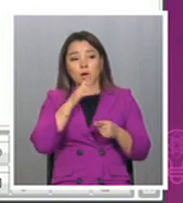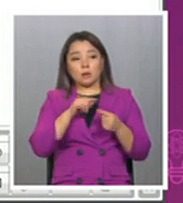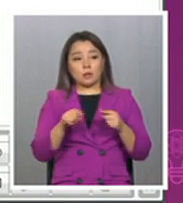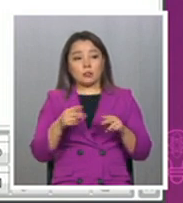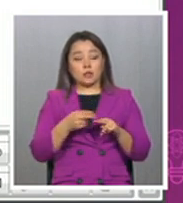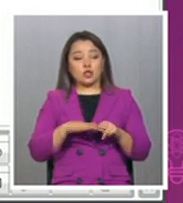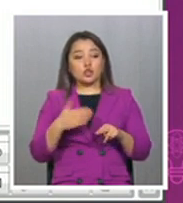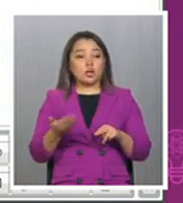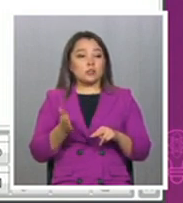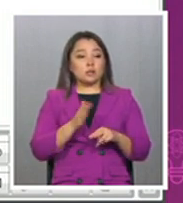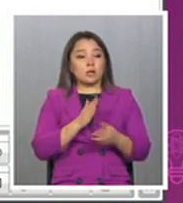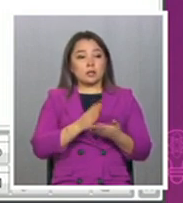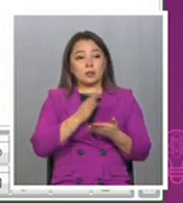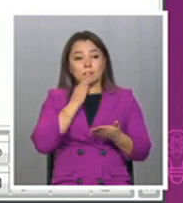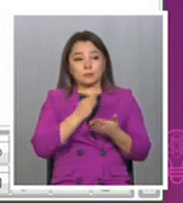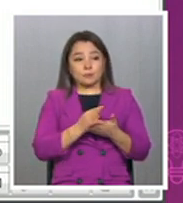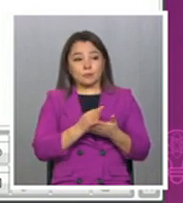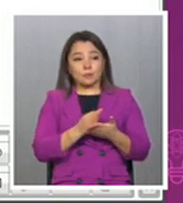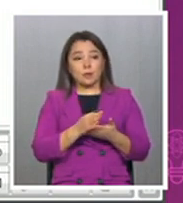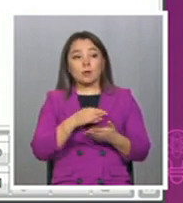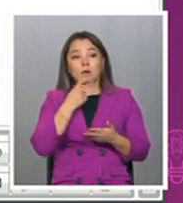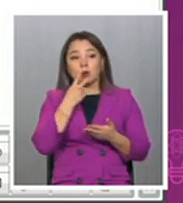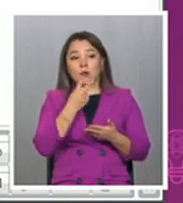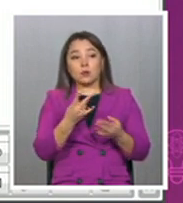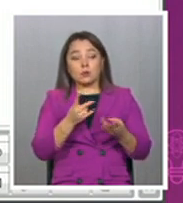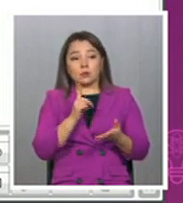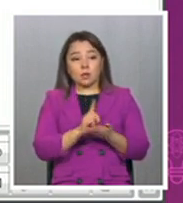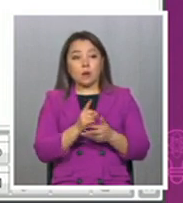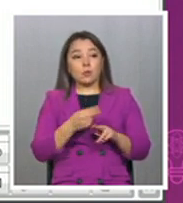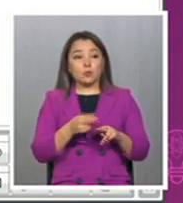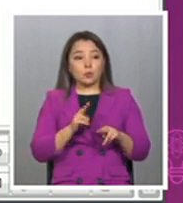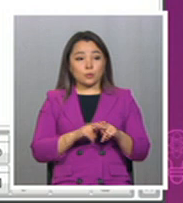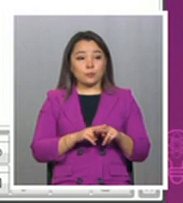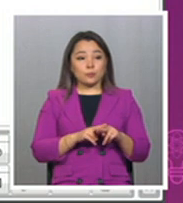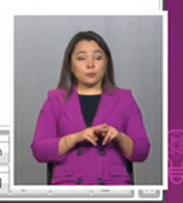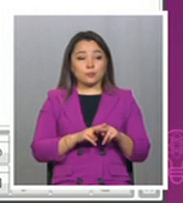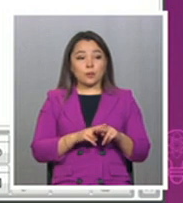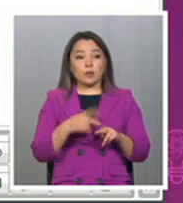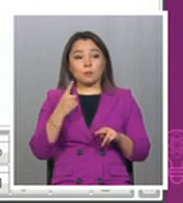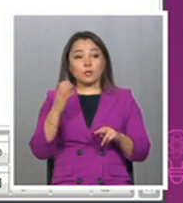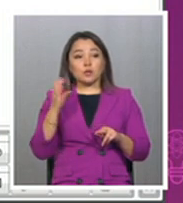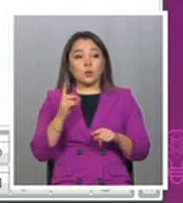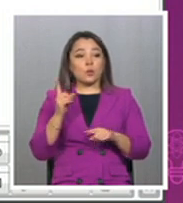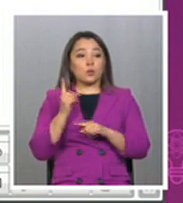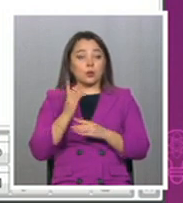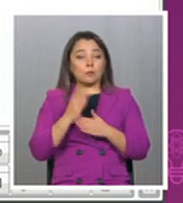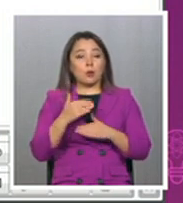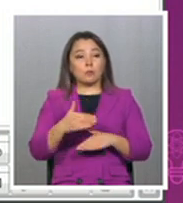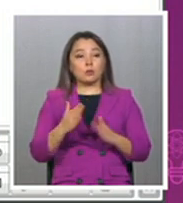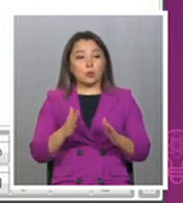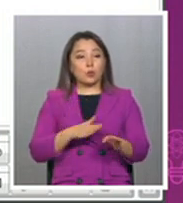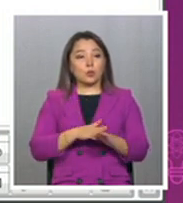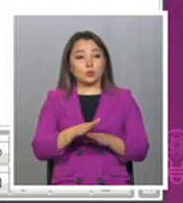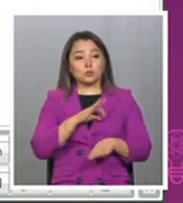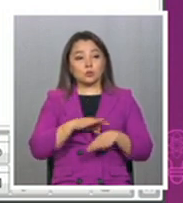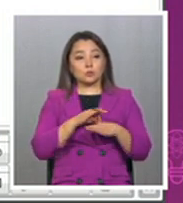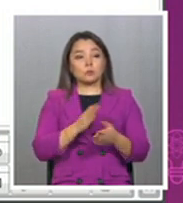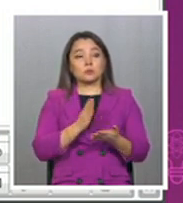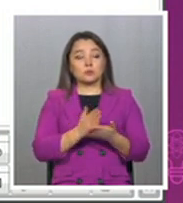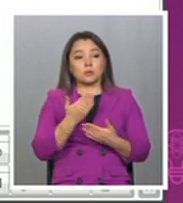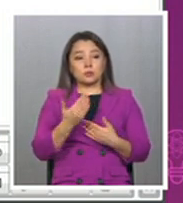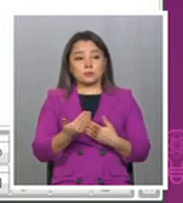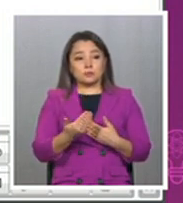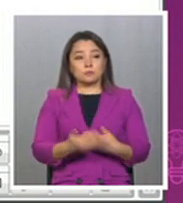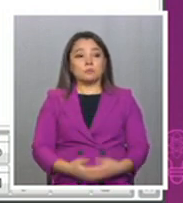жағына қарау керек, яғни бұл 1 секунд күту блогы арқылы жүзеге асырады.